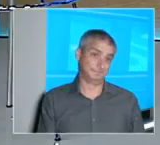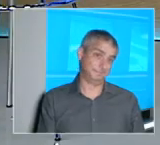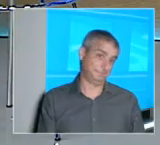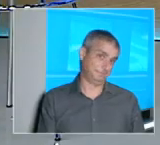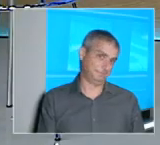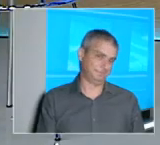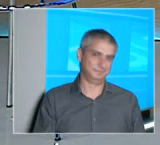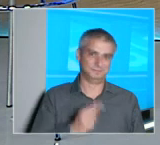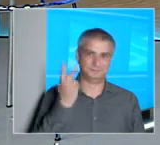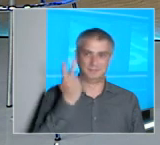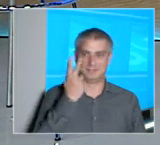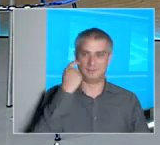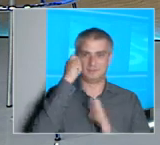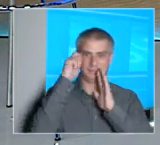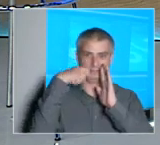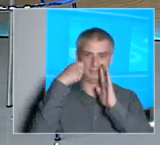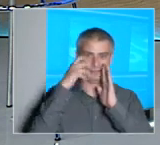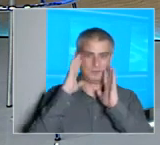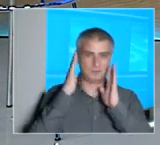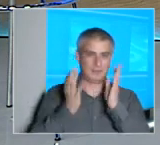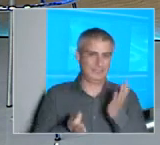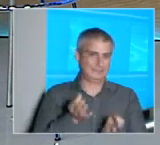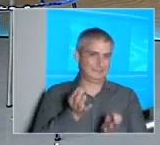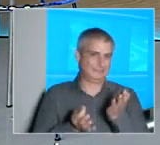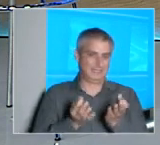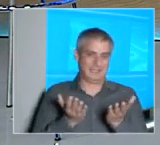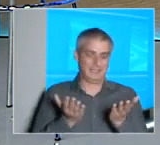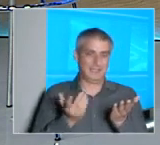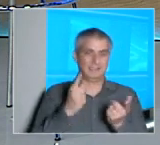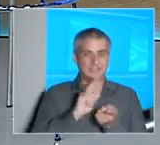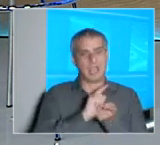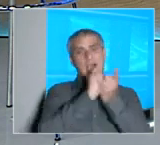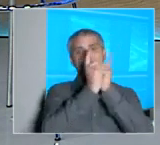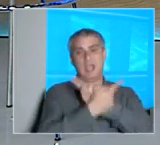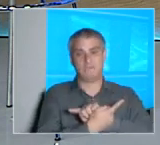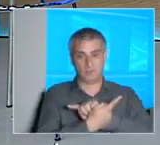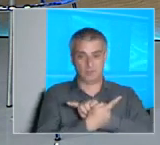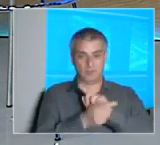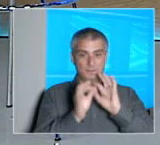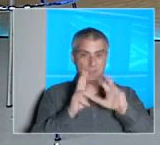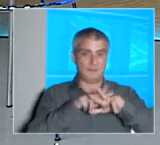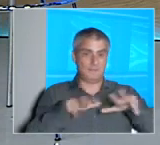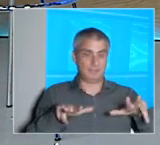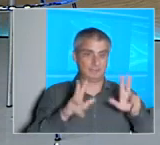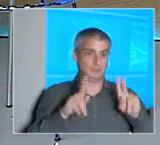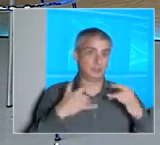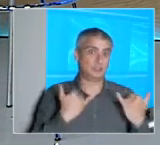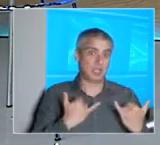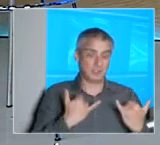טוב, זה כמובן סרטון מאוד ציני, זה בעצם הפוך לחלוטין מהמצב